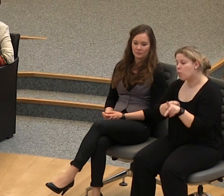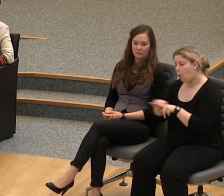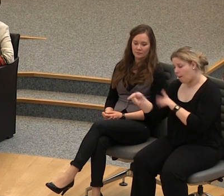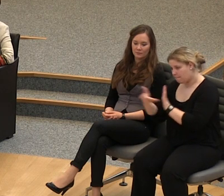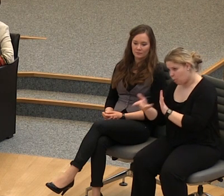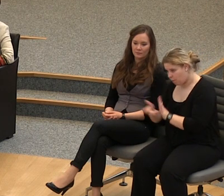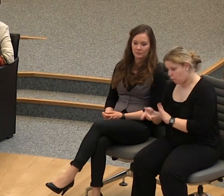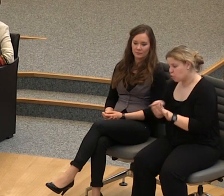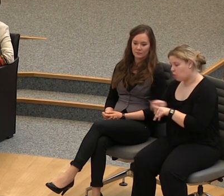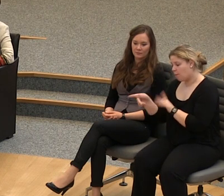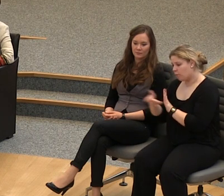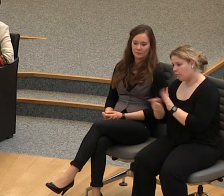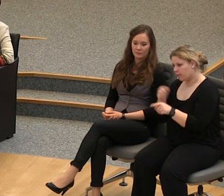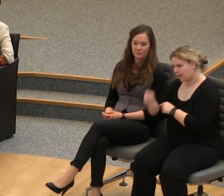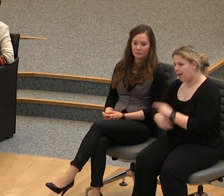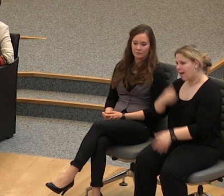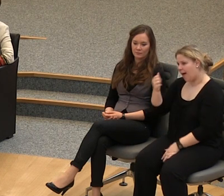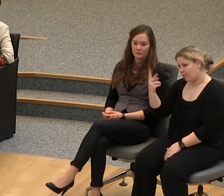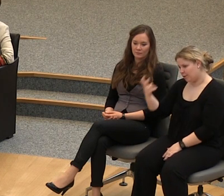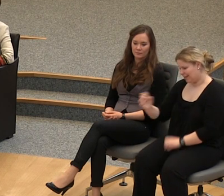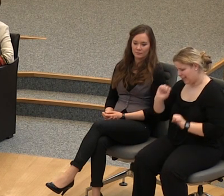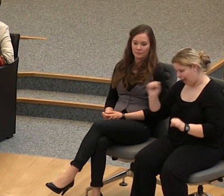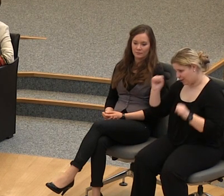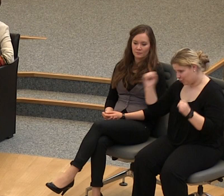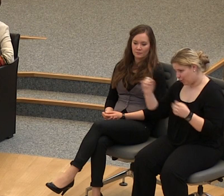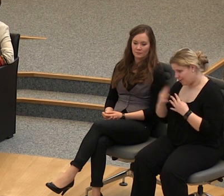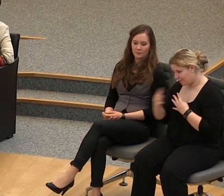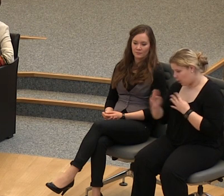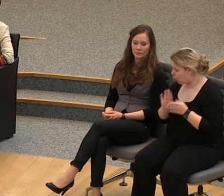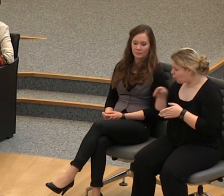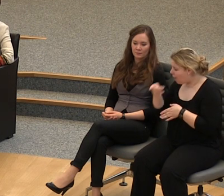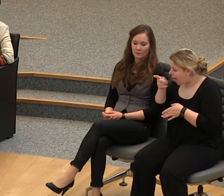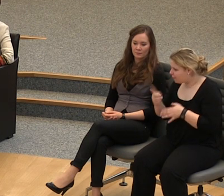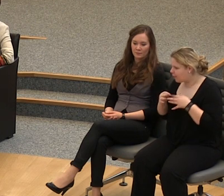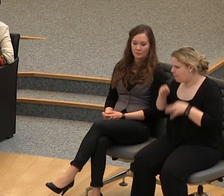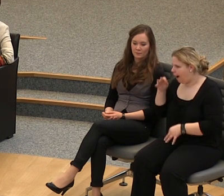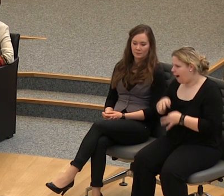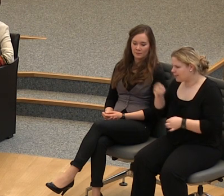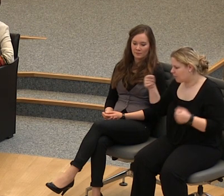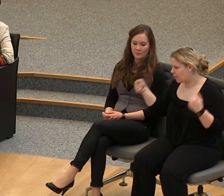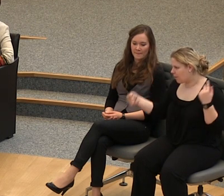Normprüfungsverfahren, 21 Aktionsfelder, über 100 Maßnahmen werden dort beschrieben. Die